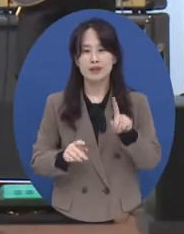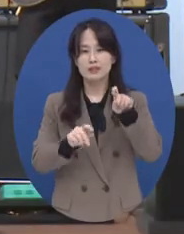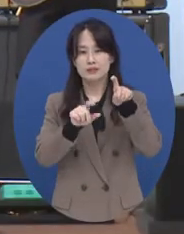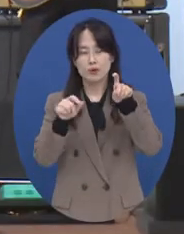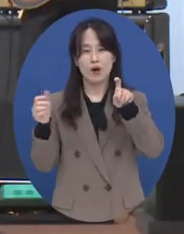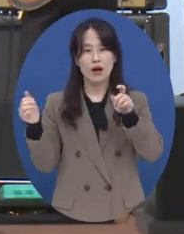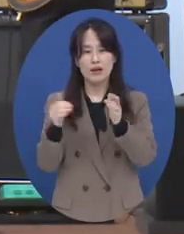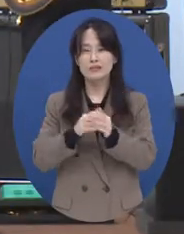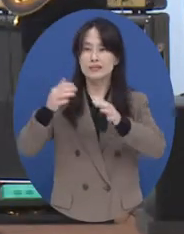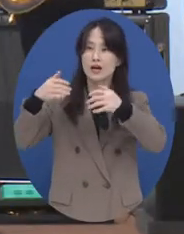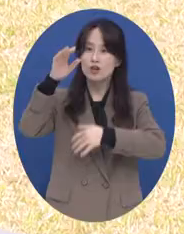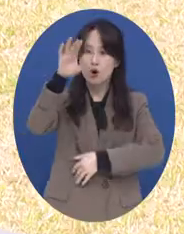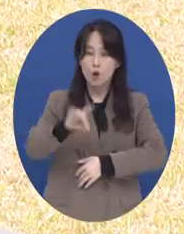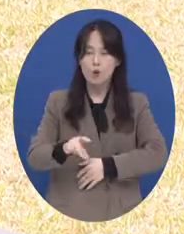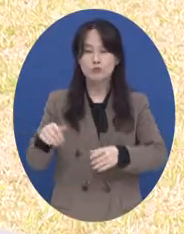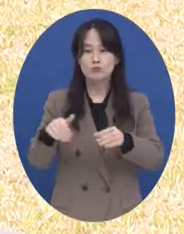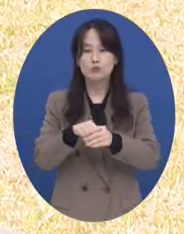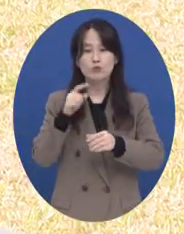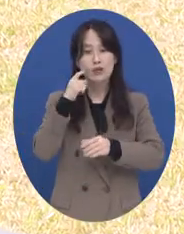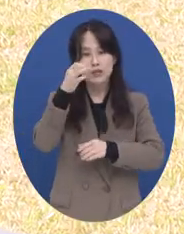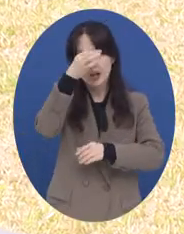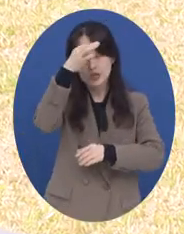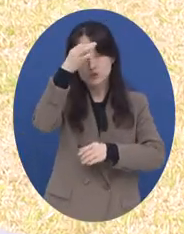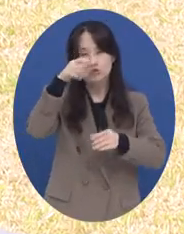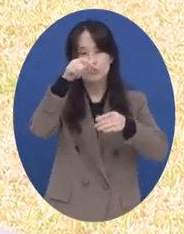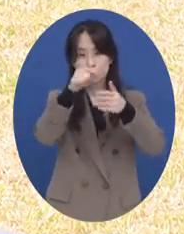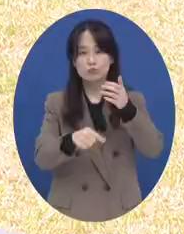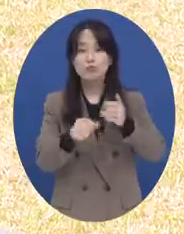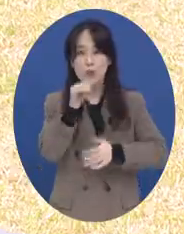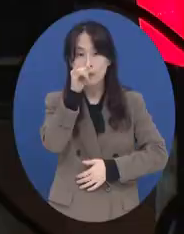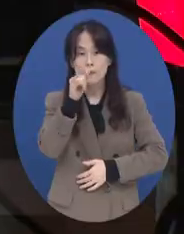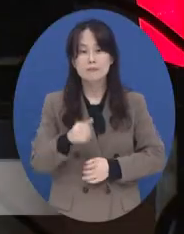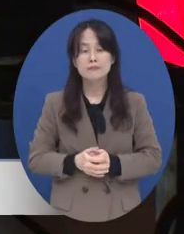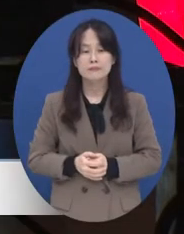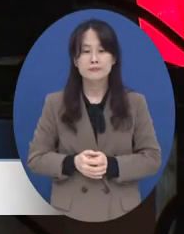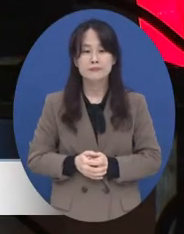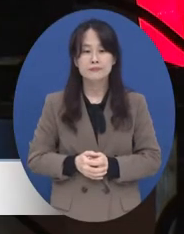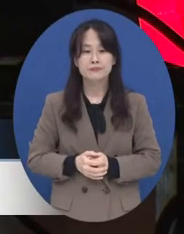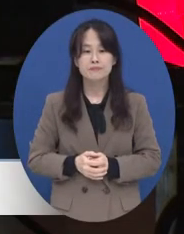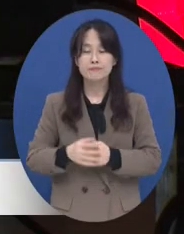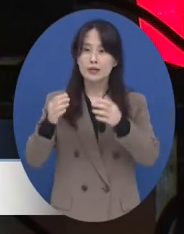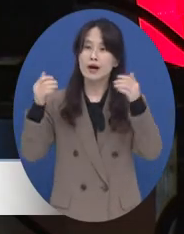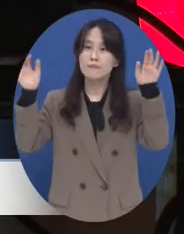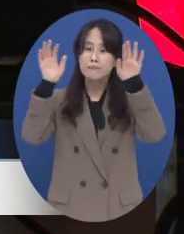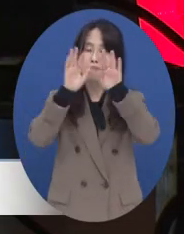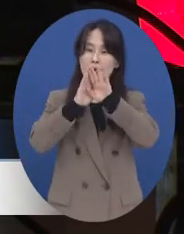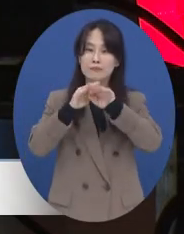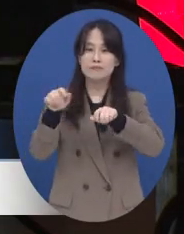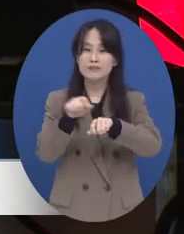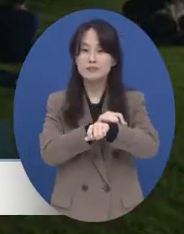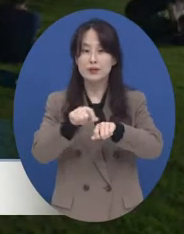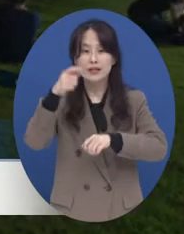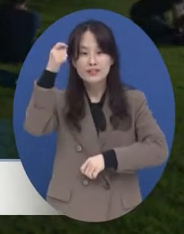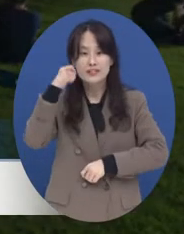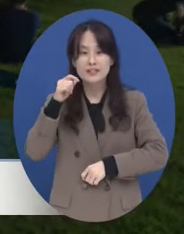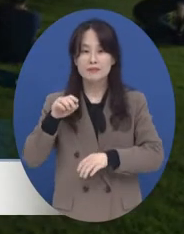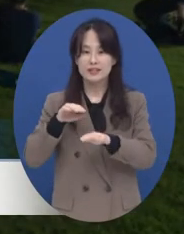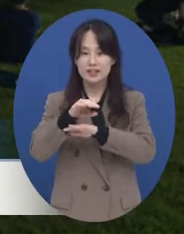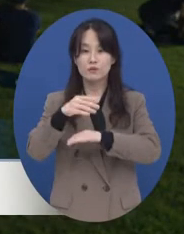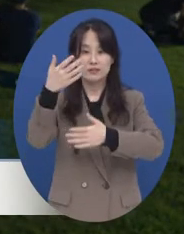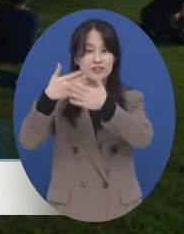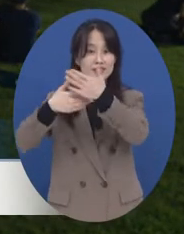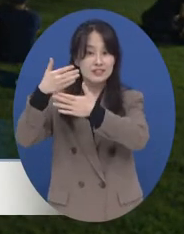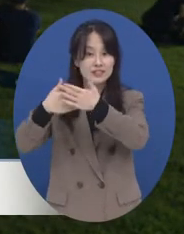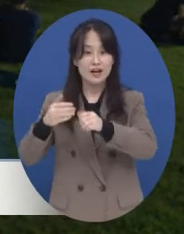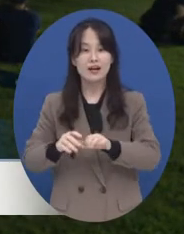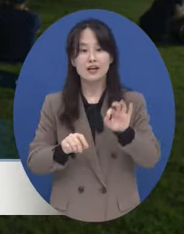11월까지 가을과 어울리는 문화 예술 프로그램이 펼쳐집니다 우선 달밤 색다른 묘미인 자동차극장